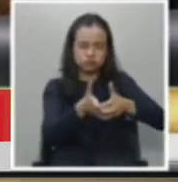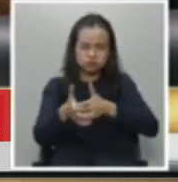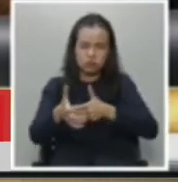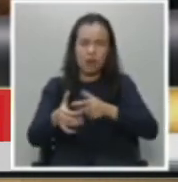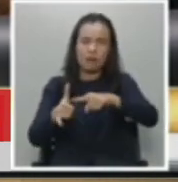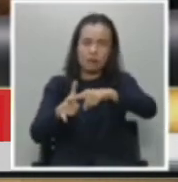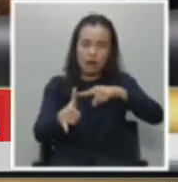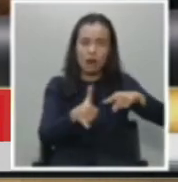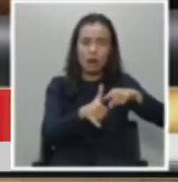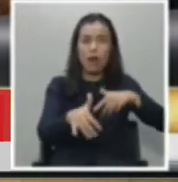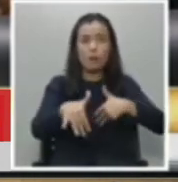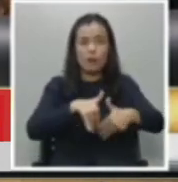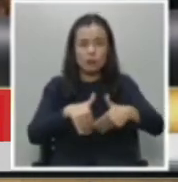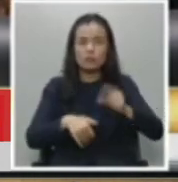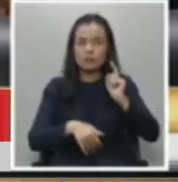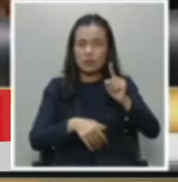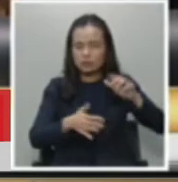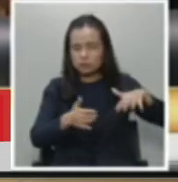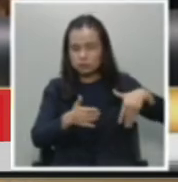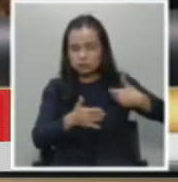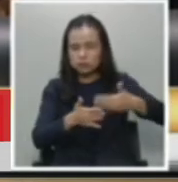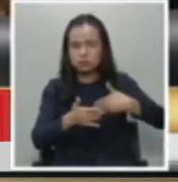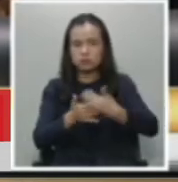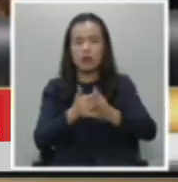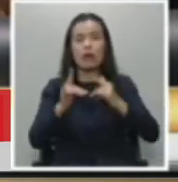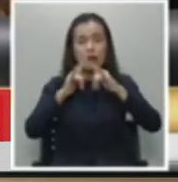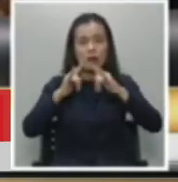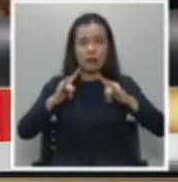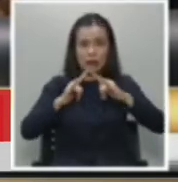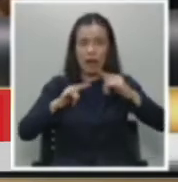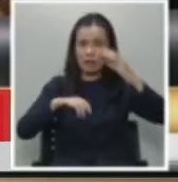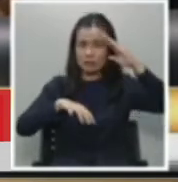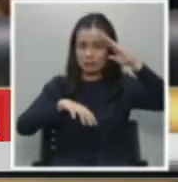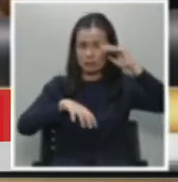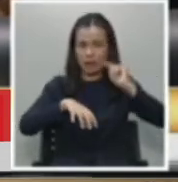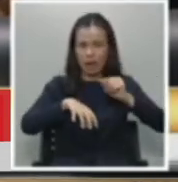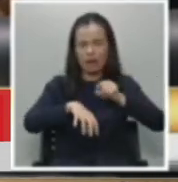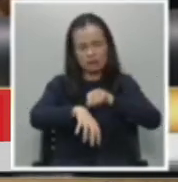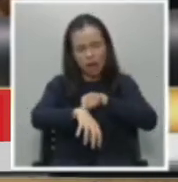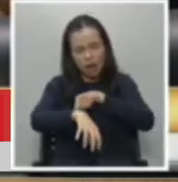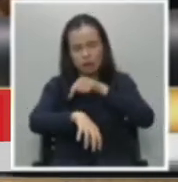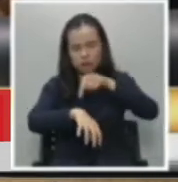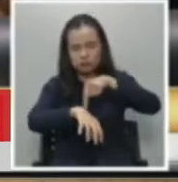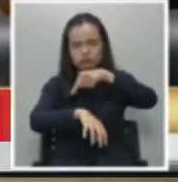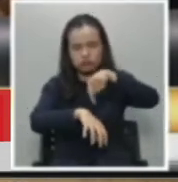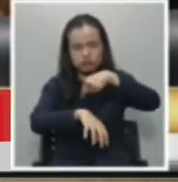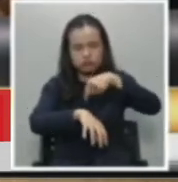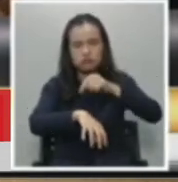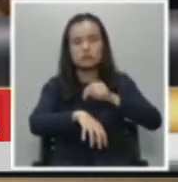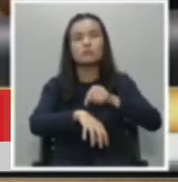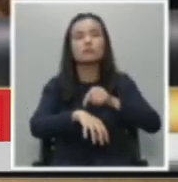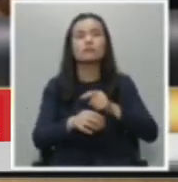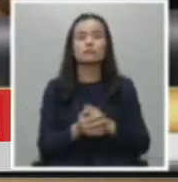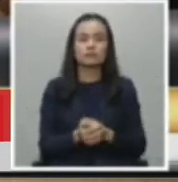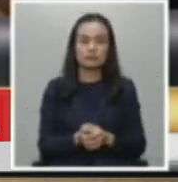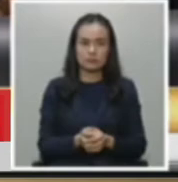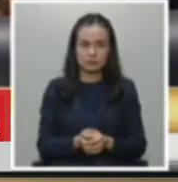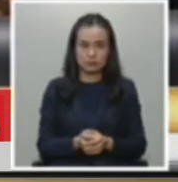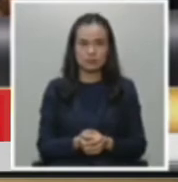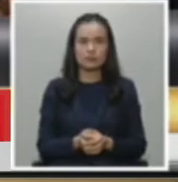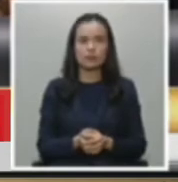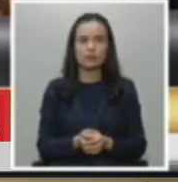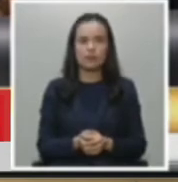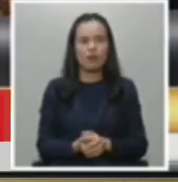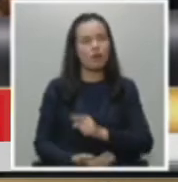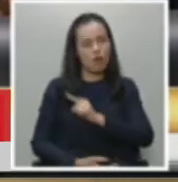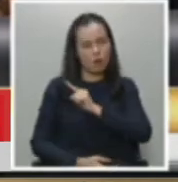ทั้งที่มีระยะเวลาที่อยู่ในค่ายทหารเป็นเวลานานสิ่งที่เกิดขึ้นต้องมีผู้รับ